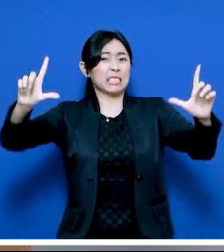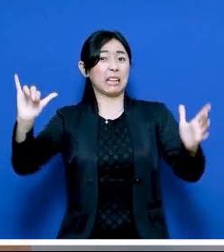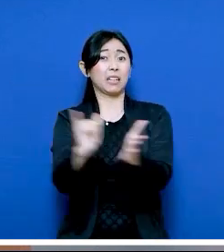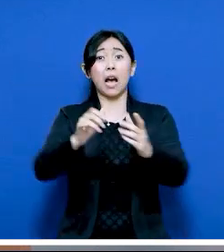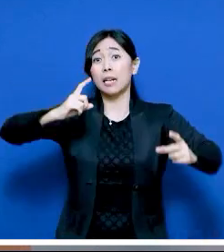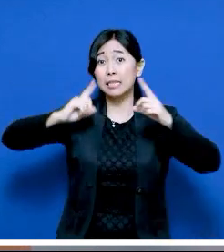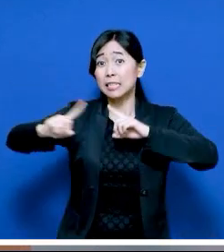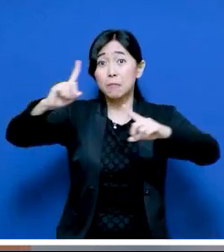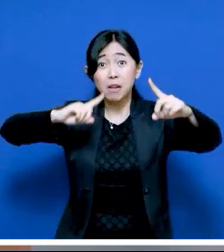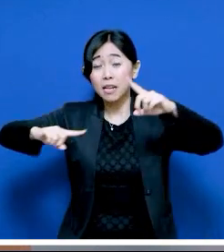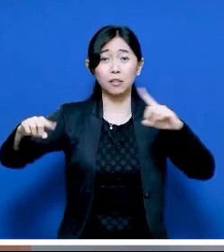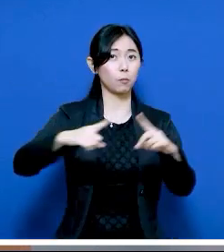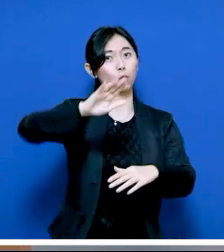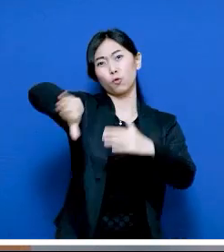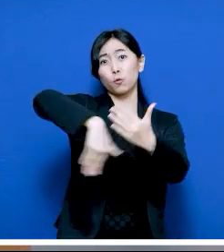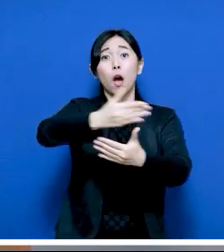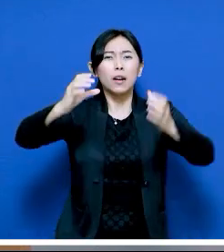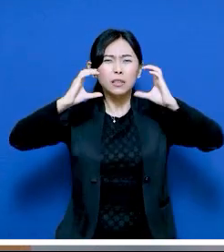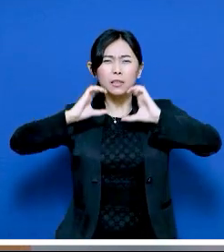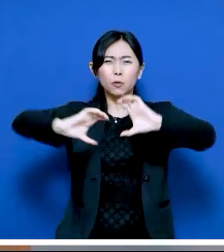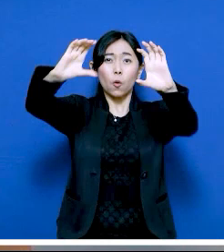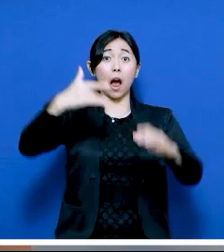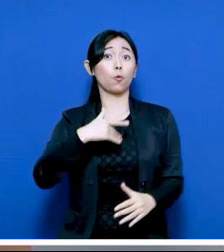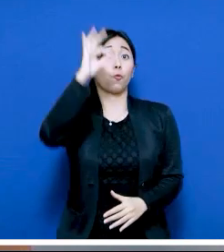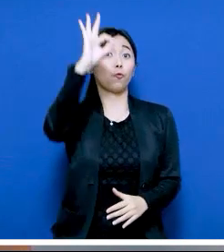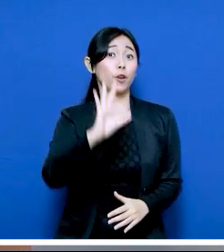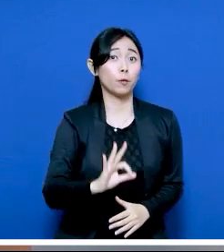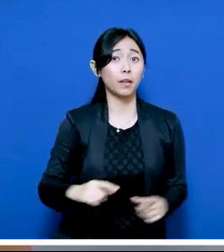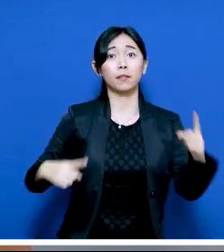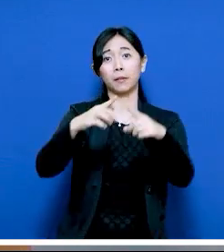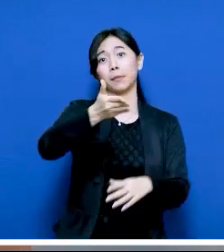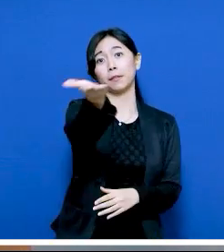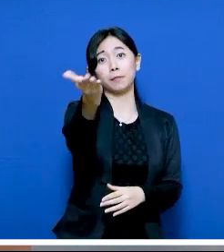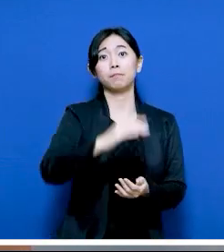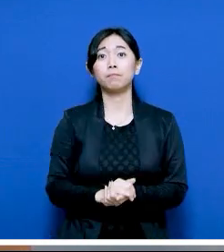sampaikanlah kepadanya seruan yang kufirmankan kepadamu.